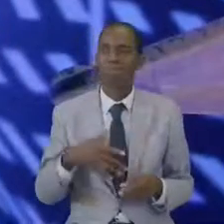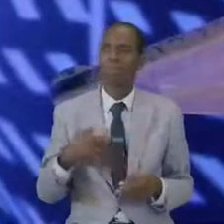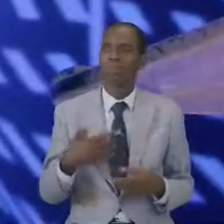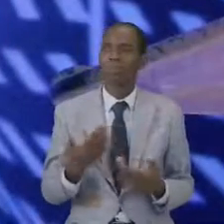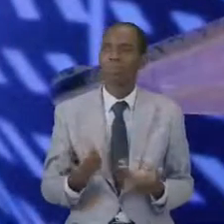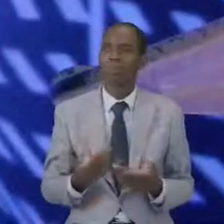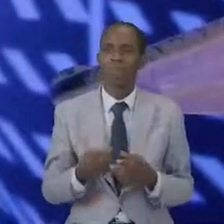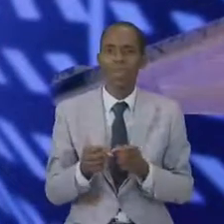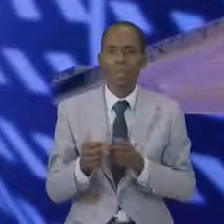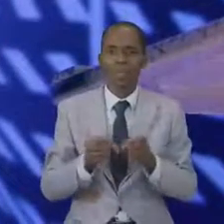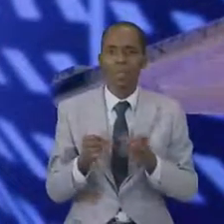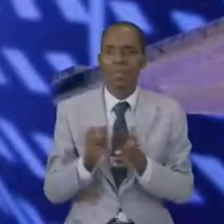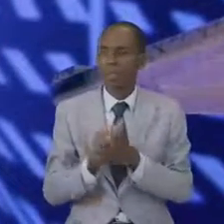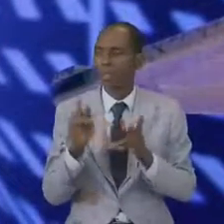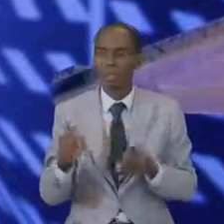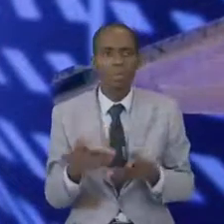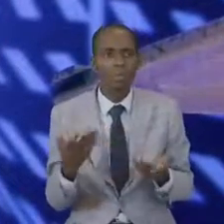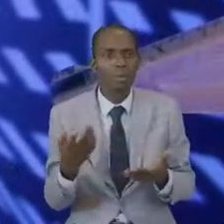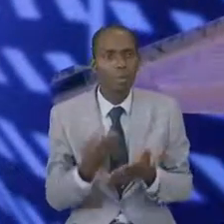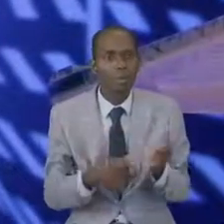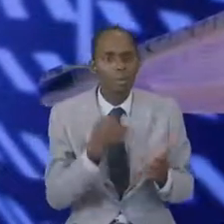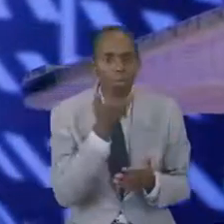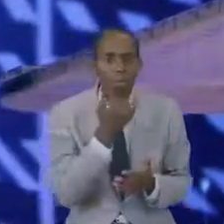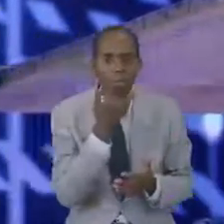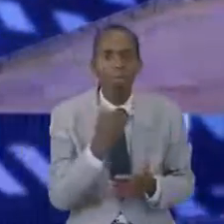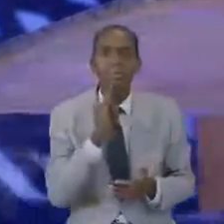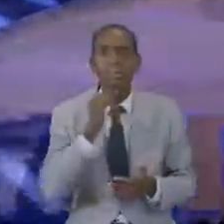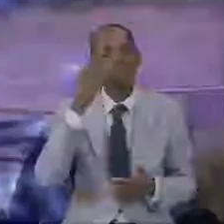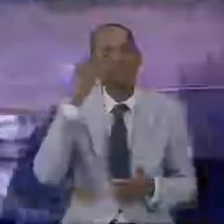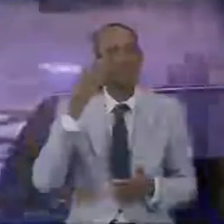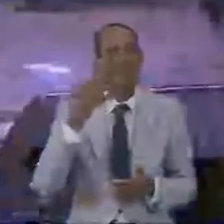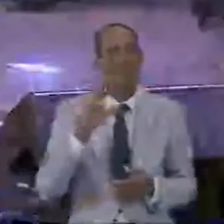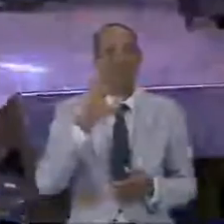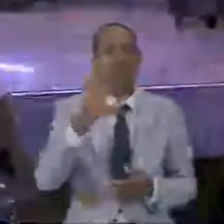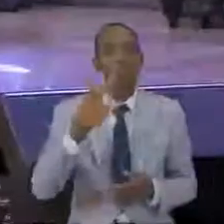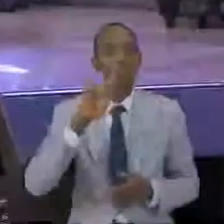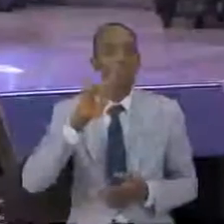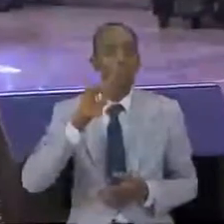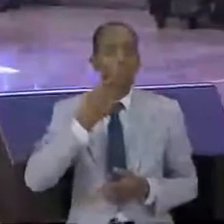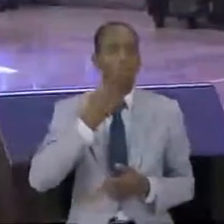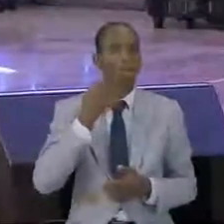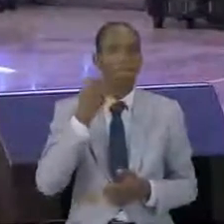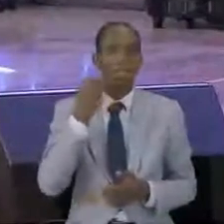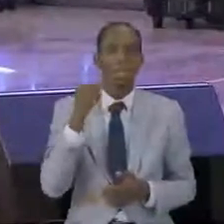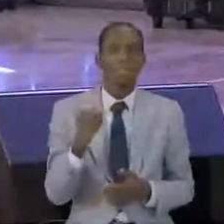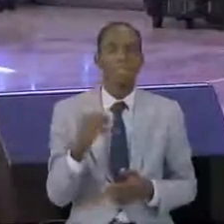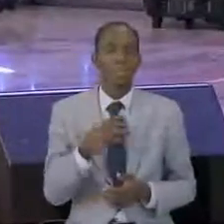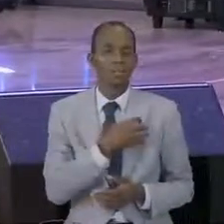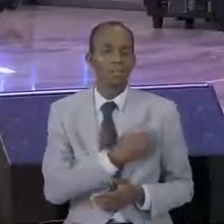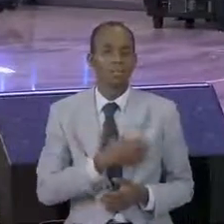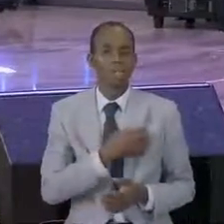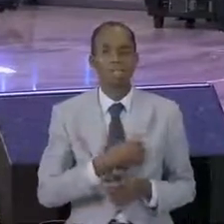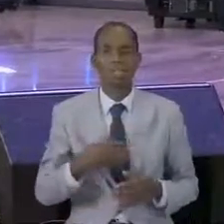si vous étiez en querelle il y a longtemps la personne te donne quel est le problème maintenant parce que à cause du gel la mer et un esprit de